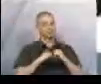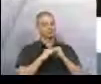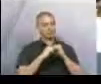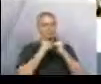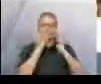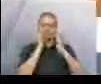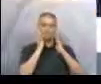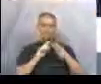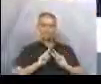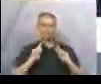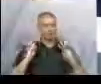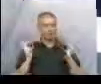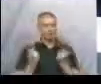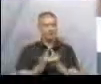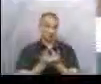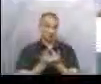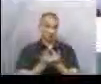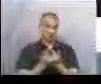מאוד קהילתי,